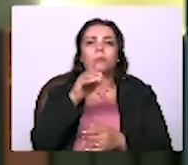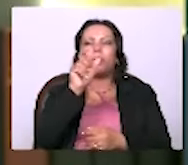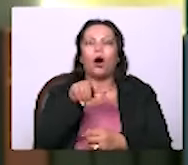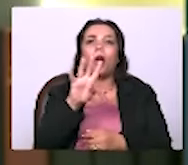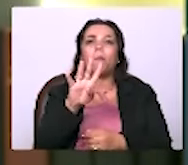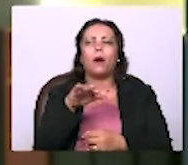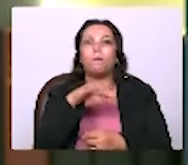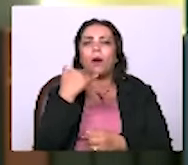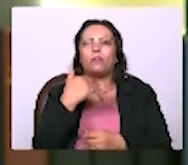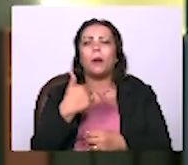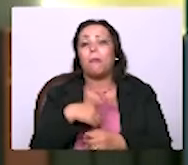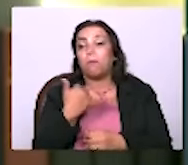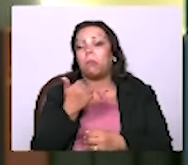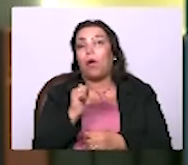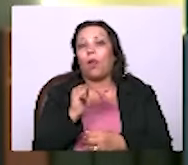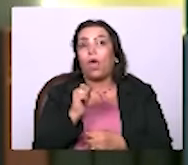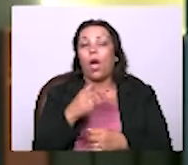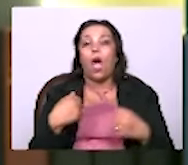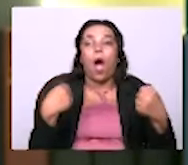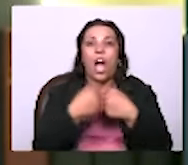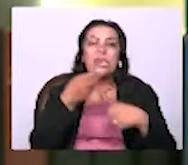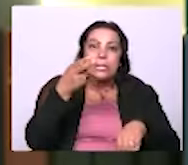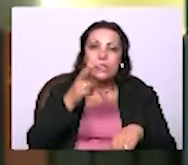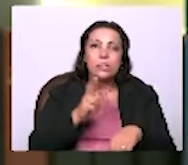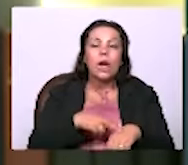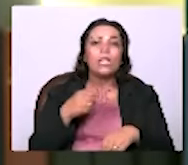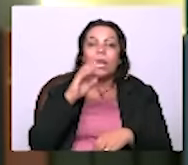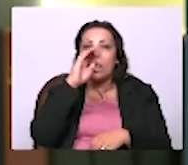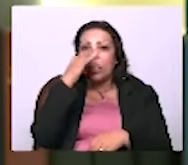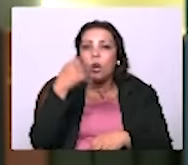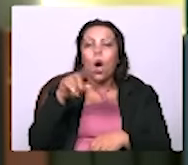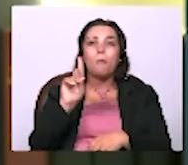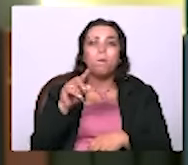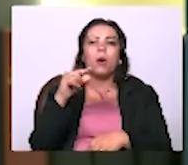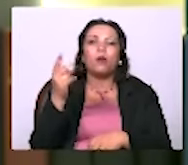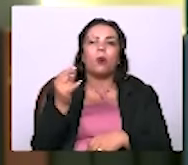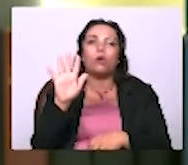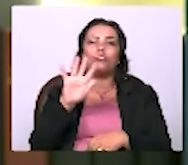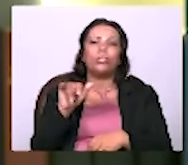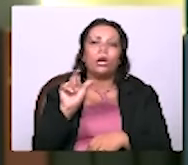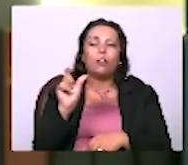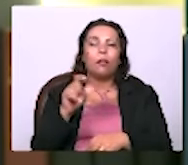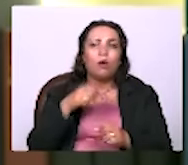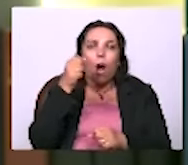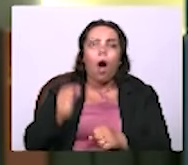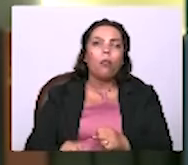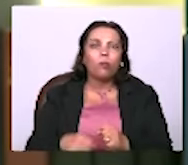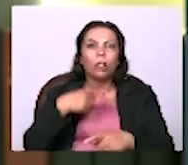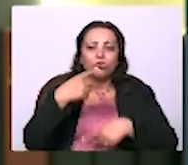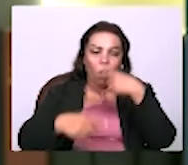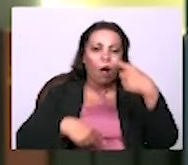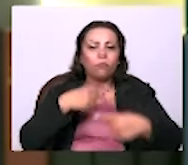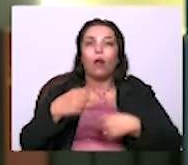بالامس حادث البدرشين يعني اذا القطارات في حوادث مستمره